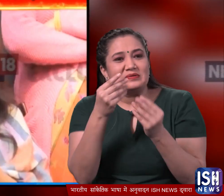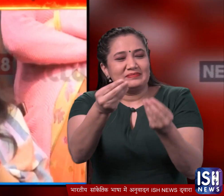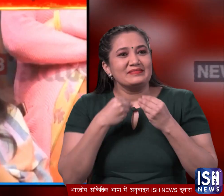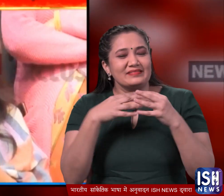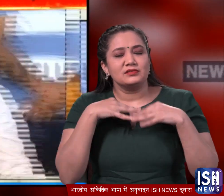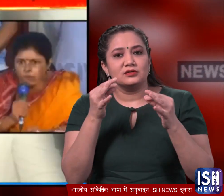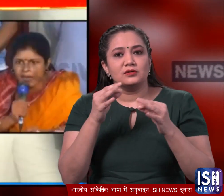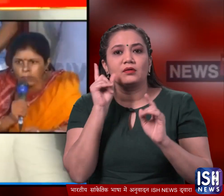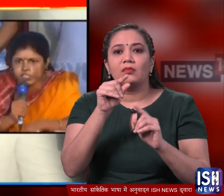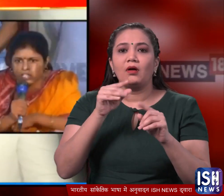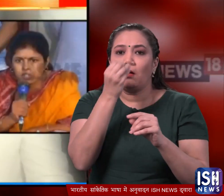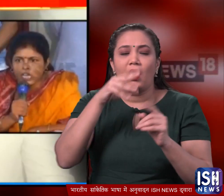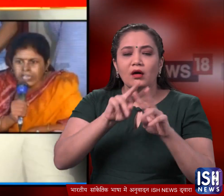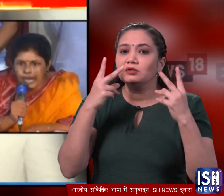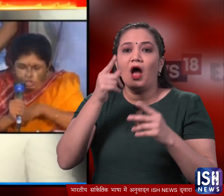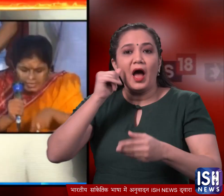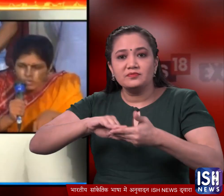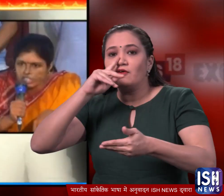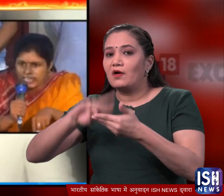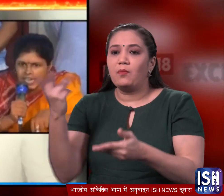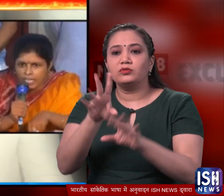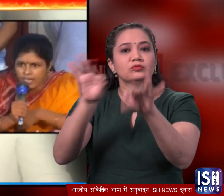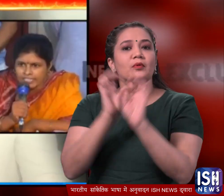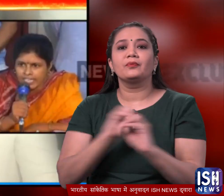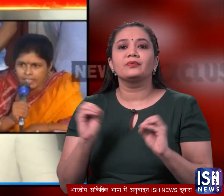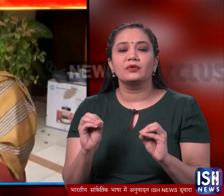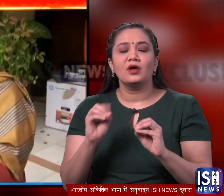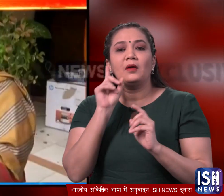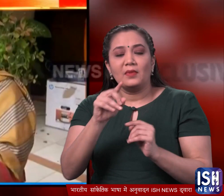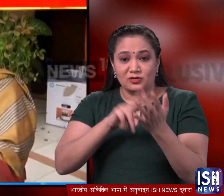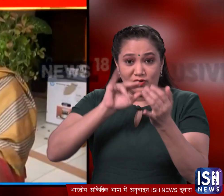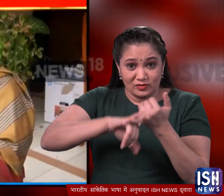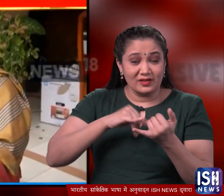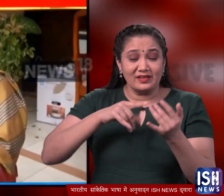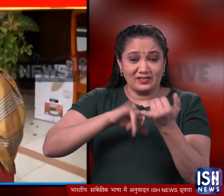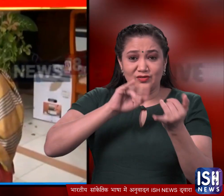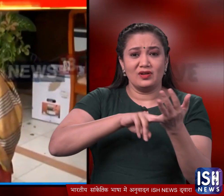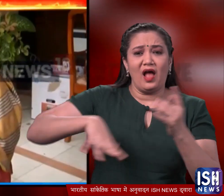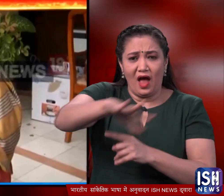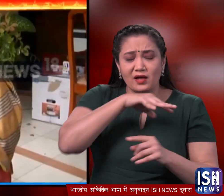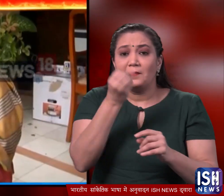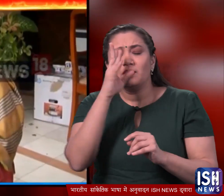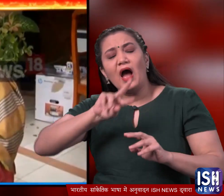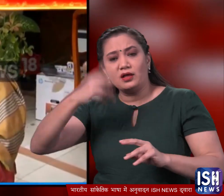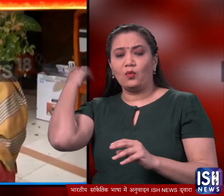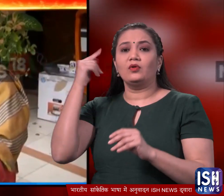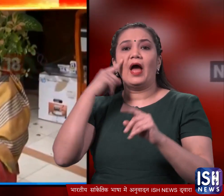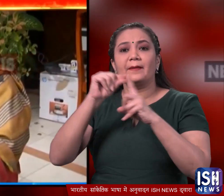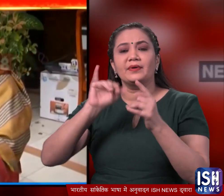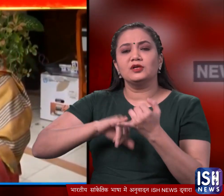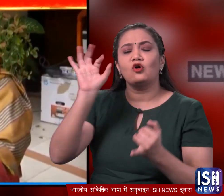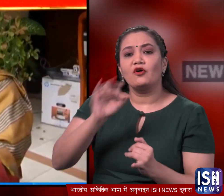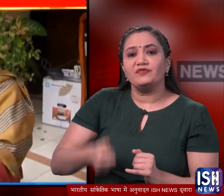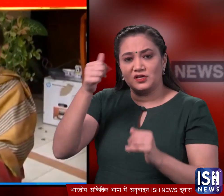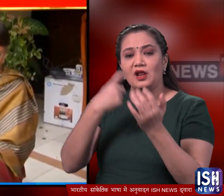की आस लगाए बैठी थी, लेकिन पार्टी ने न तो पति को टिकट दिया और न ही पत्नी को। बल्कि सरोजनी नगर सीट पर बीजेपी ने पूर्व